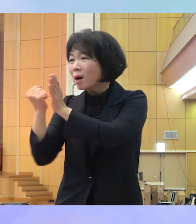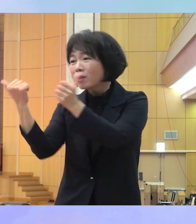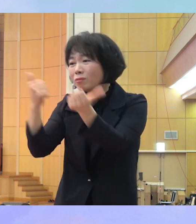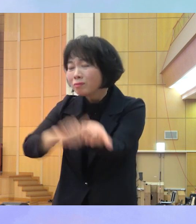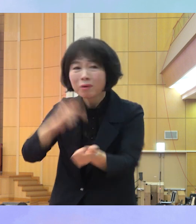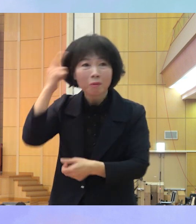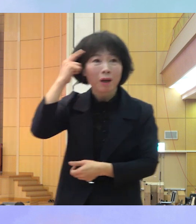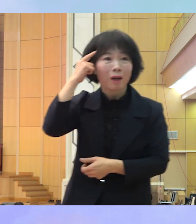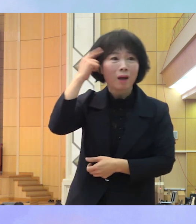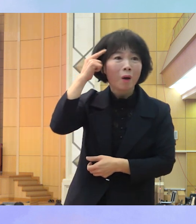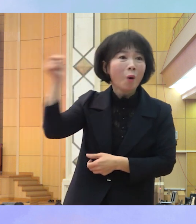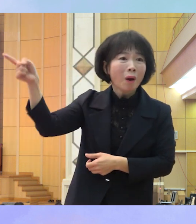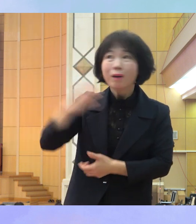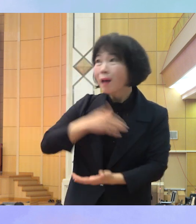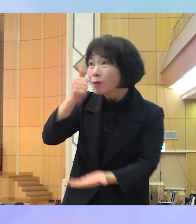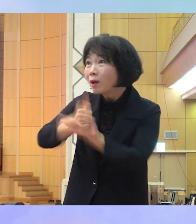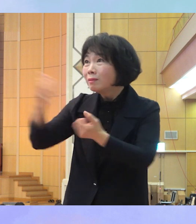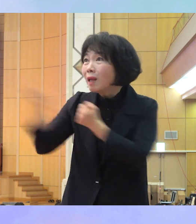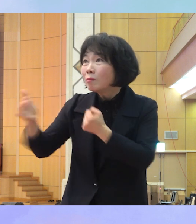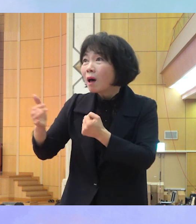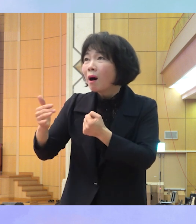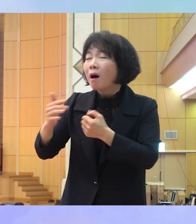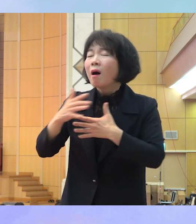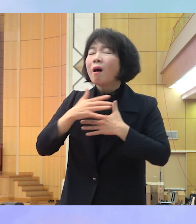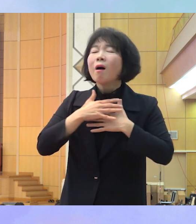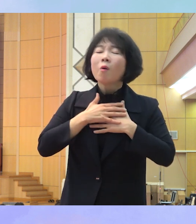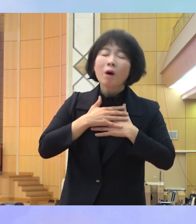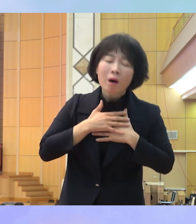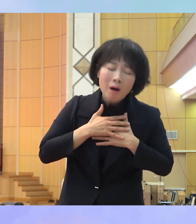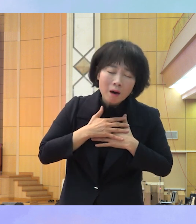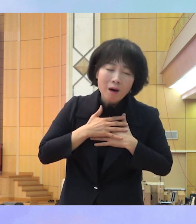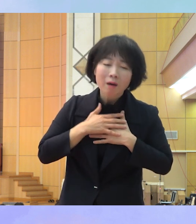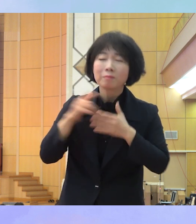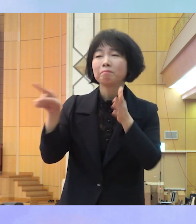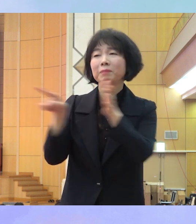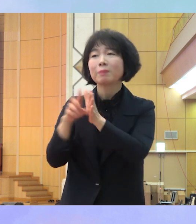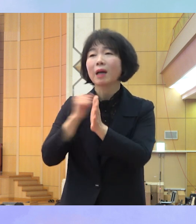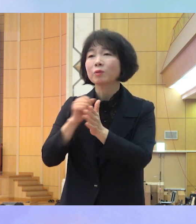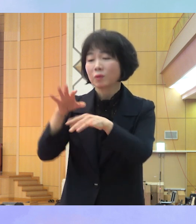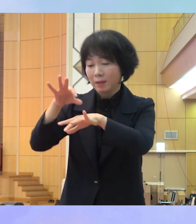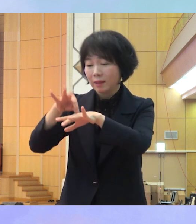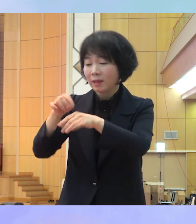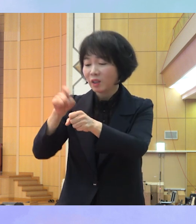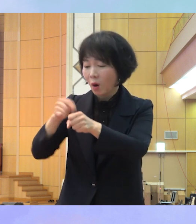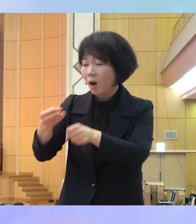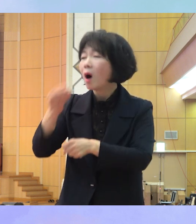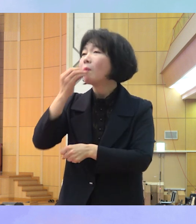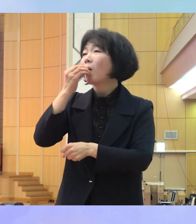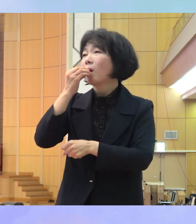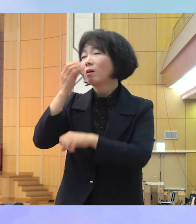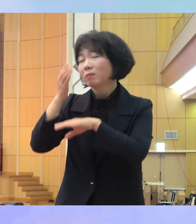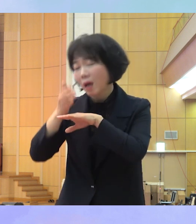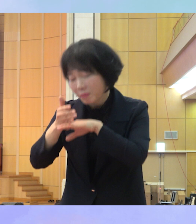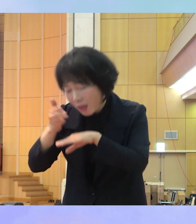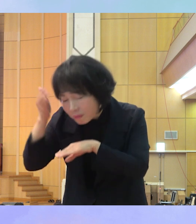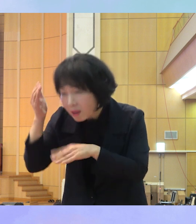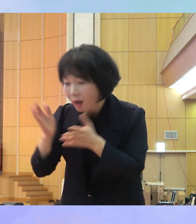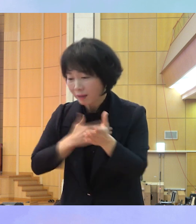나에게 생명의 떡으로 생명의 피를 주셨구나. 그런 믿음으로 받으시고 감사함으로